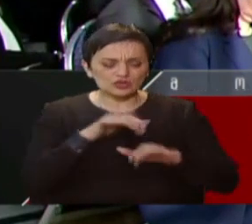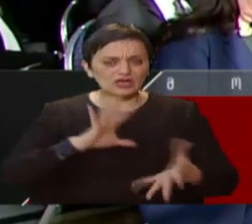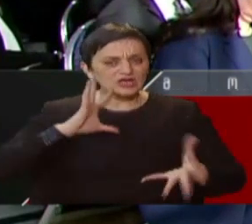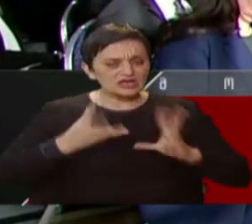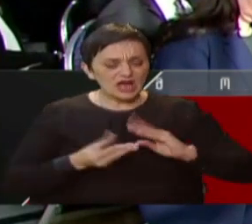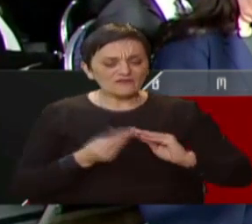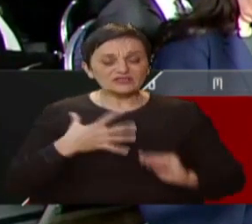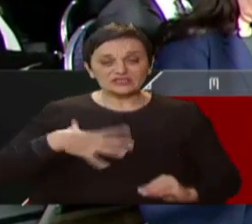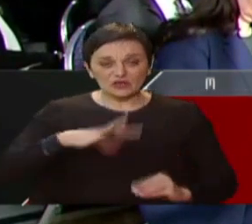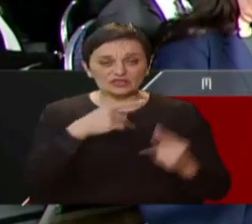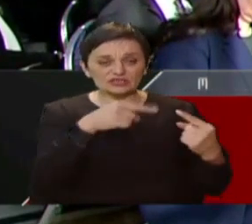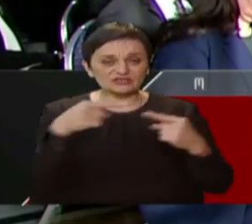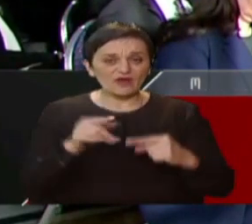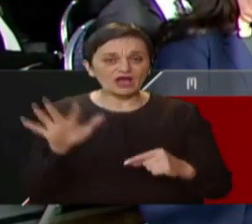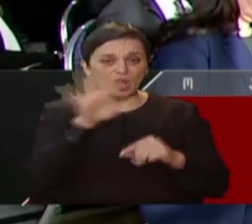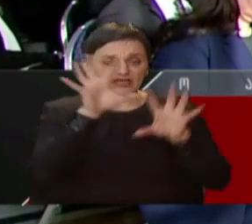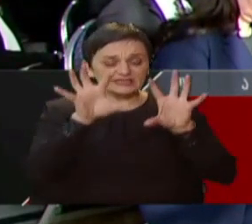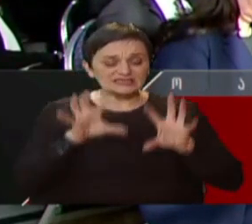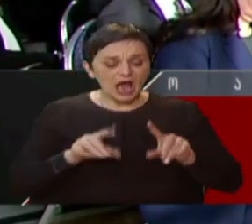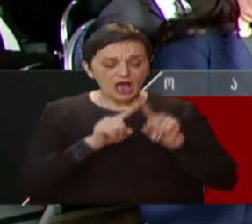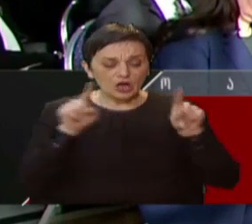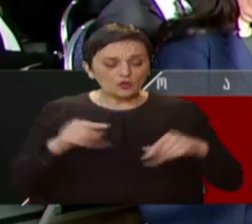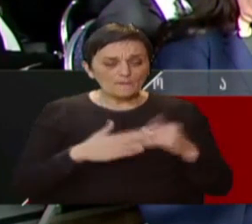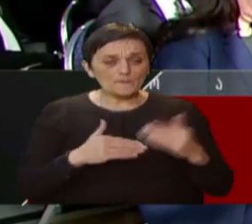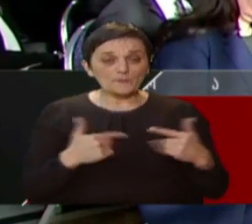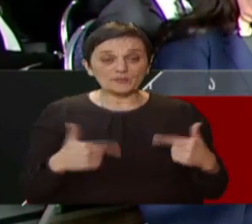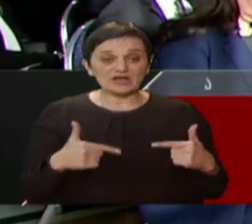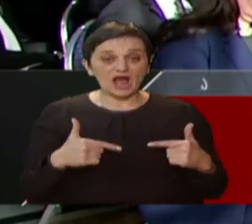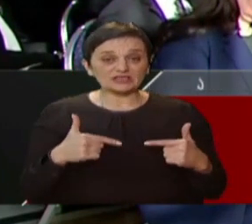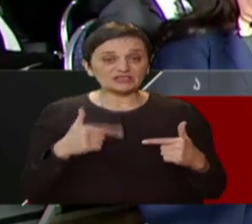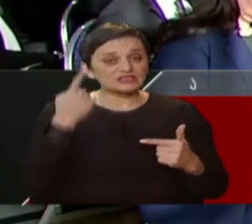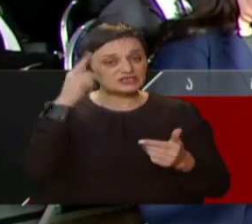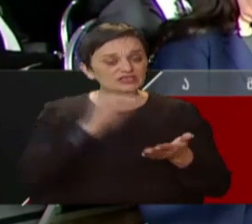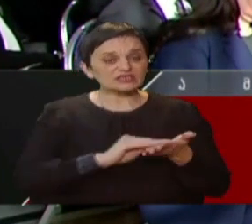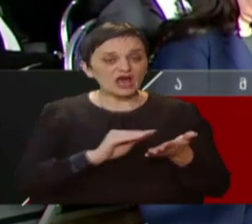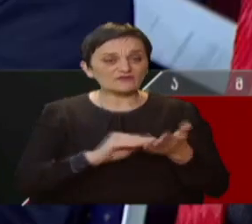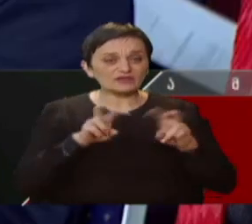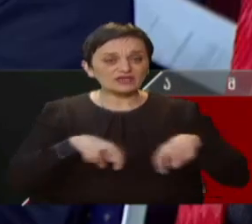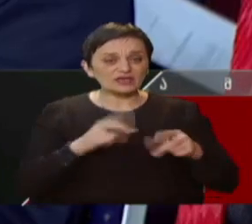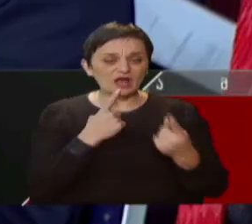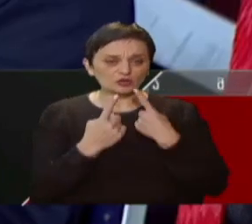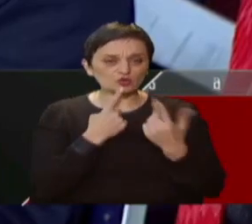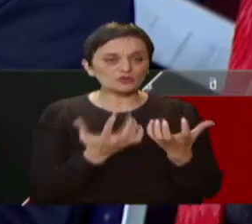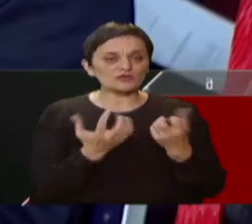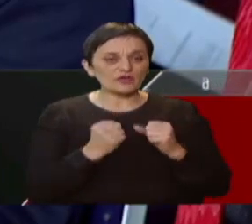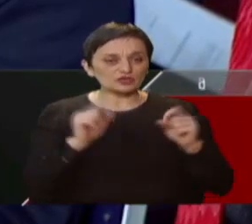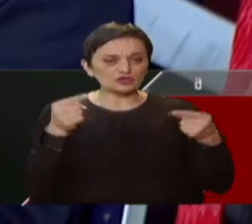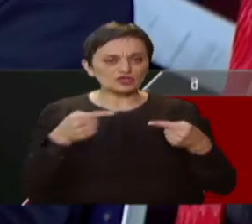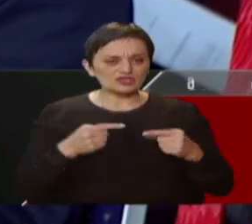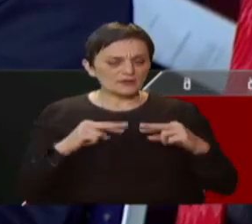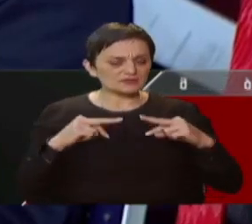s-a cartuat, da, scoc ochnit, s-a cartuat, chartul obit, da, practica. Tava inițiere, canui hilet, miuret și sabamisit